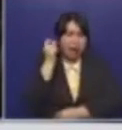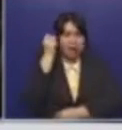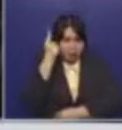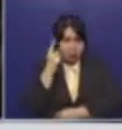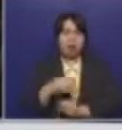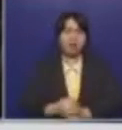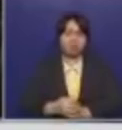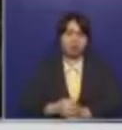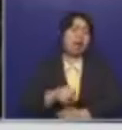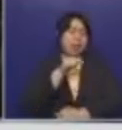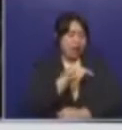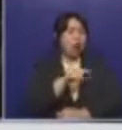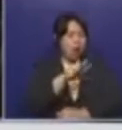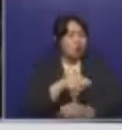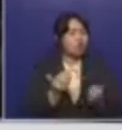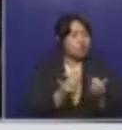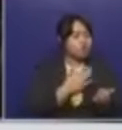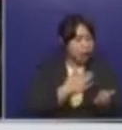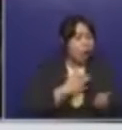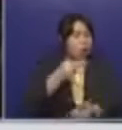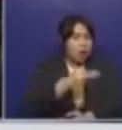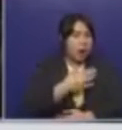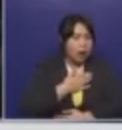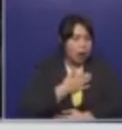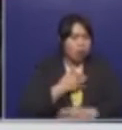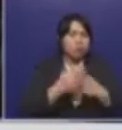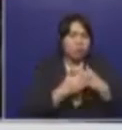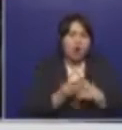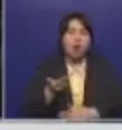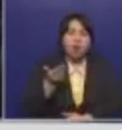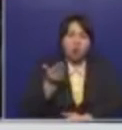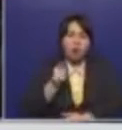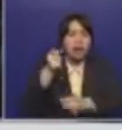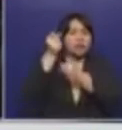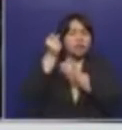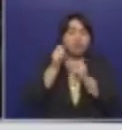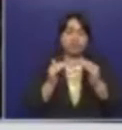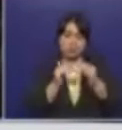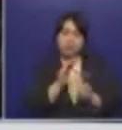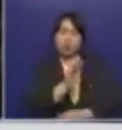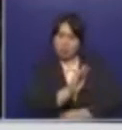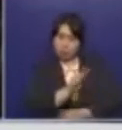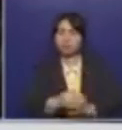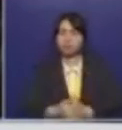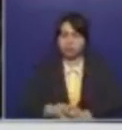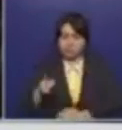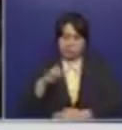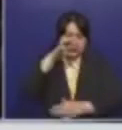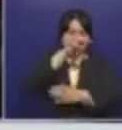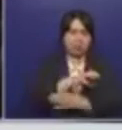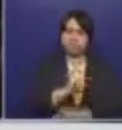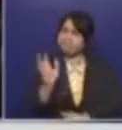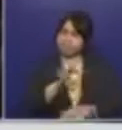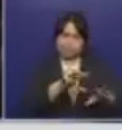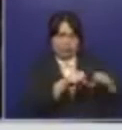านั่นคือลูกเราหลานเราเขาออกมาเรียกร้องมาชุมนุมตามสิทธิพื้นฐานของรัฐธรรมนูญท่านอย่าใช้กำลังปราบ